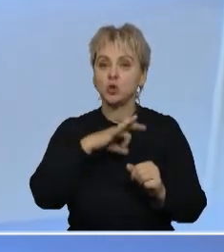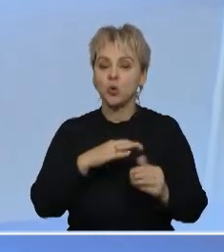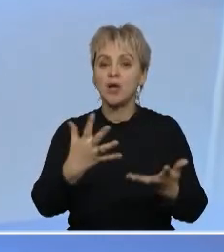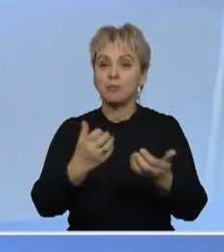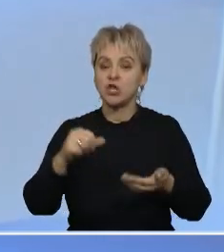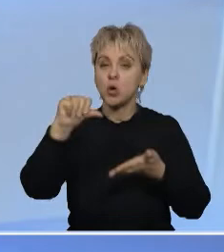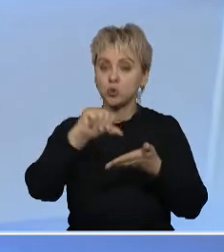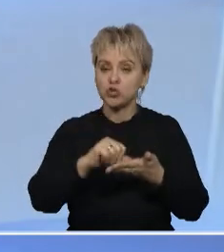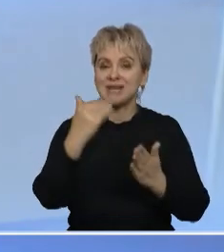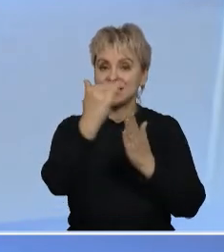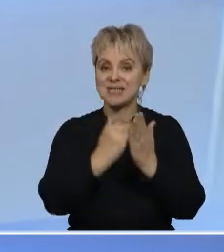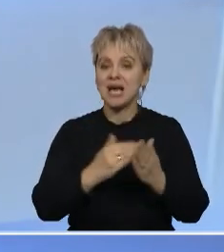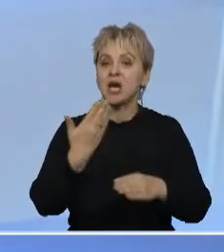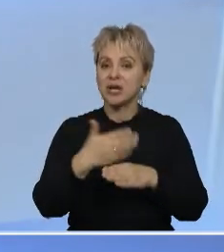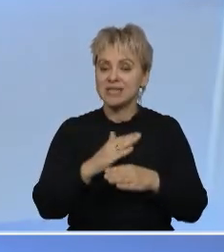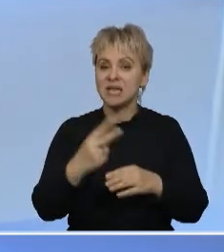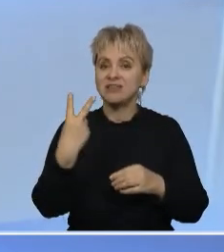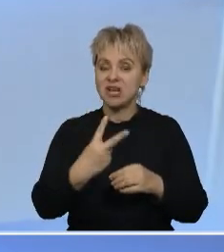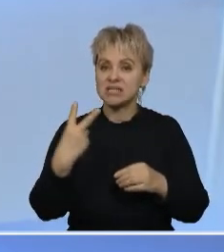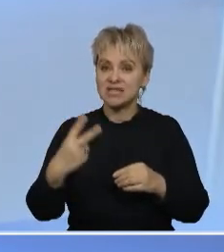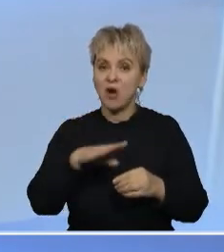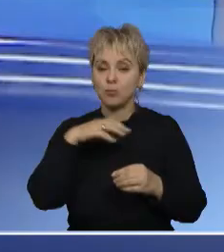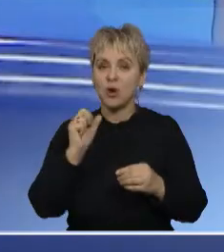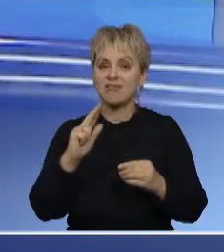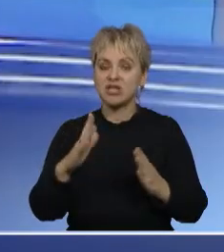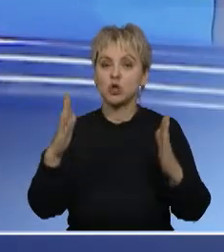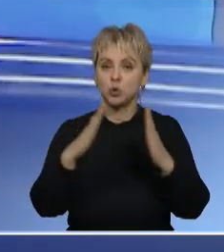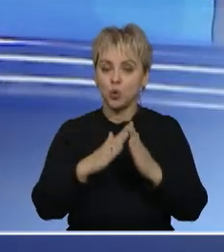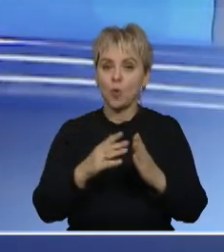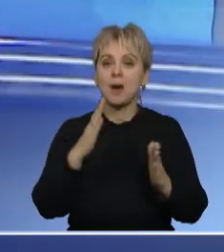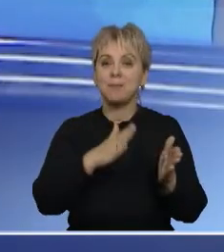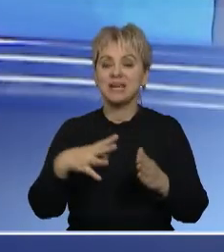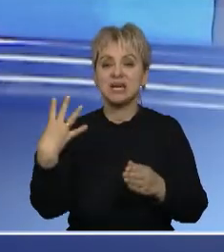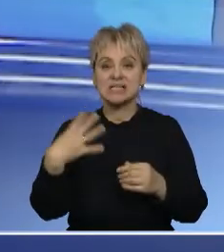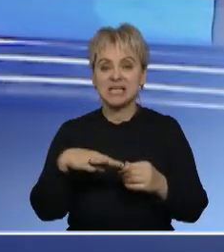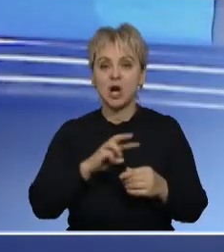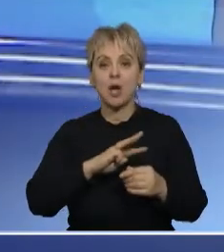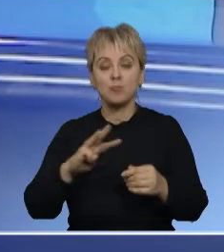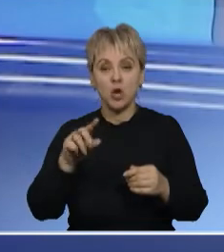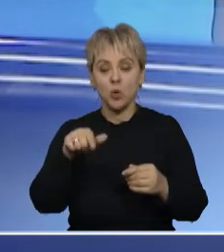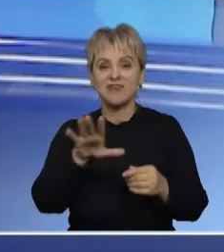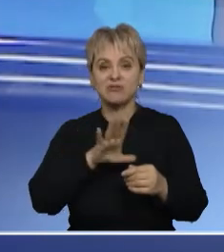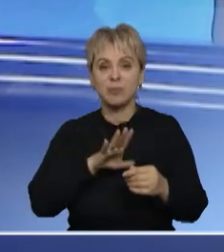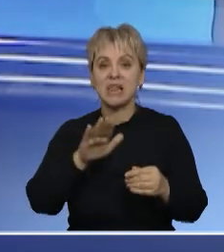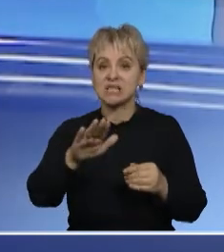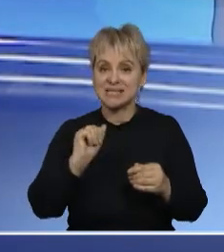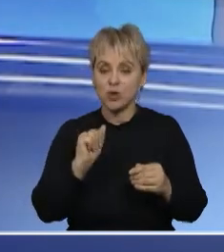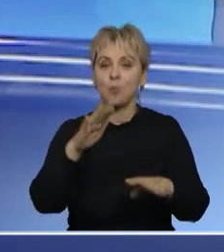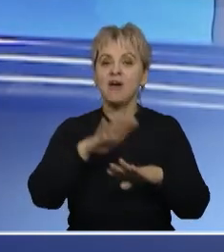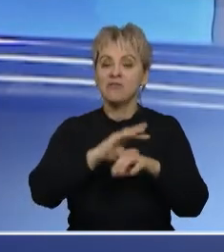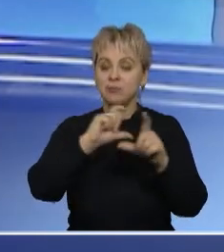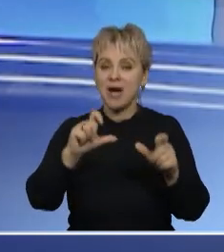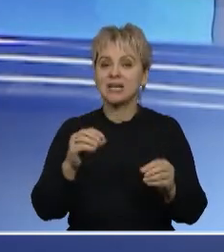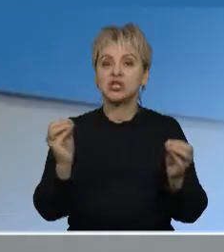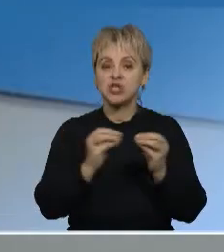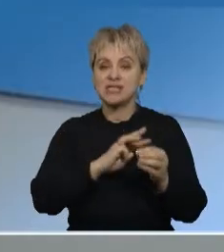приняли участие в программе кредитования 22 многоквартирных дома. Порядка 40 миллионов было заемных в банках, порядка